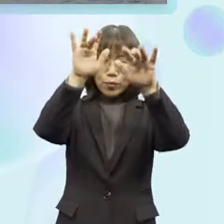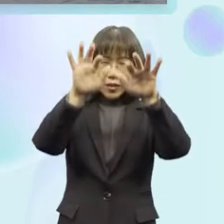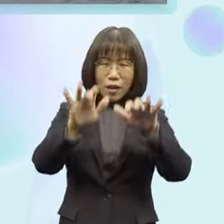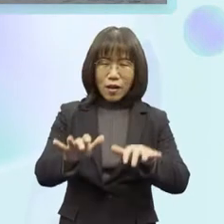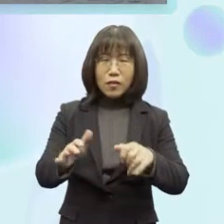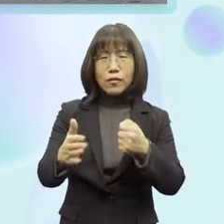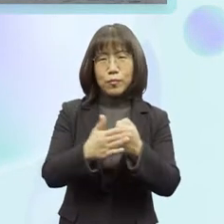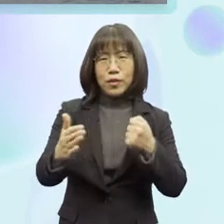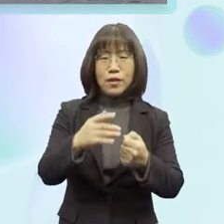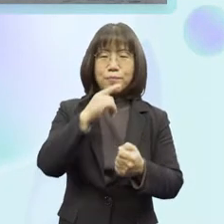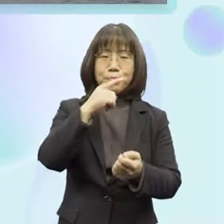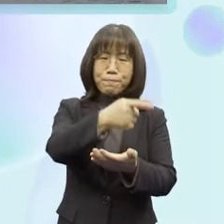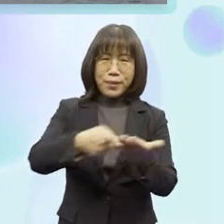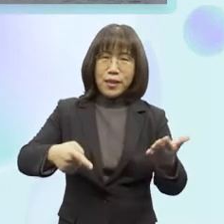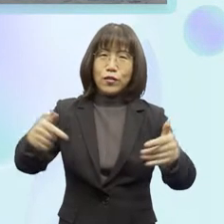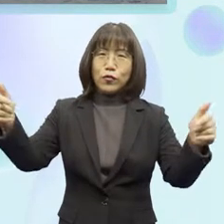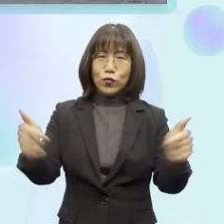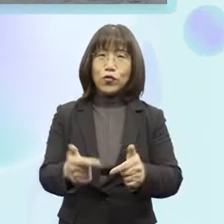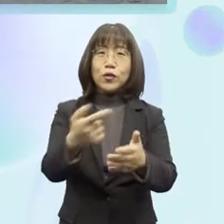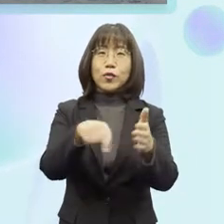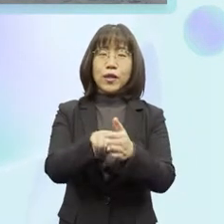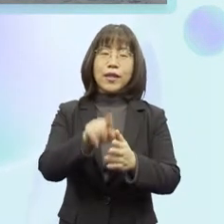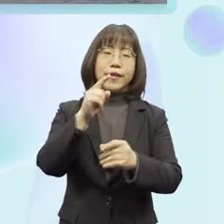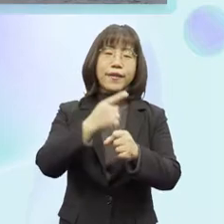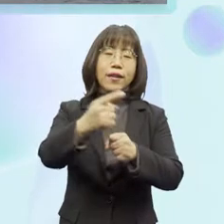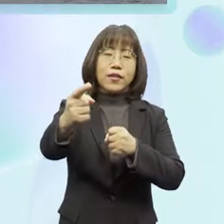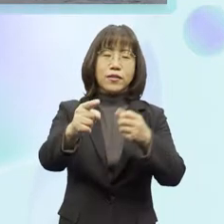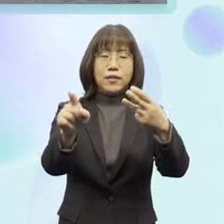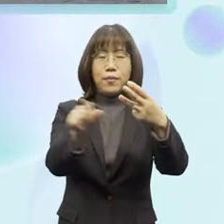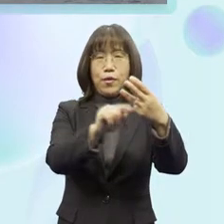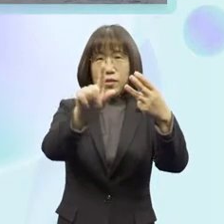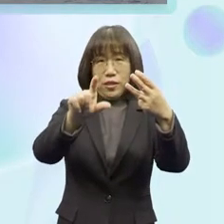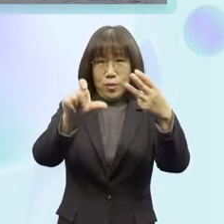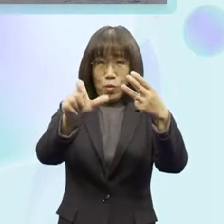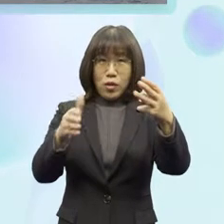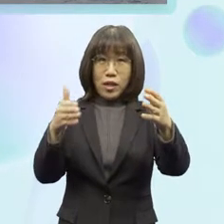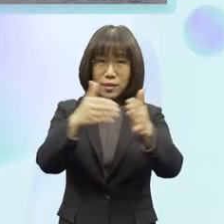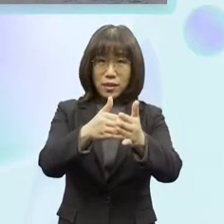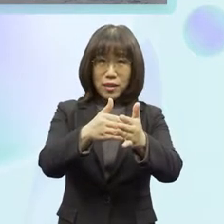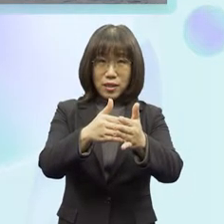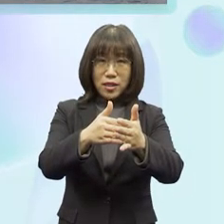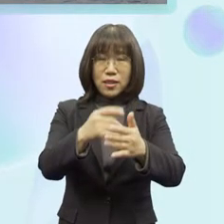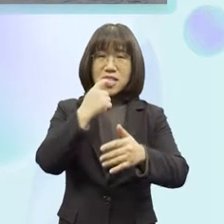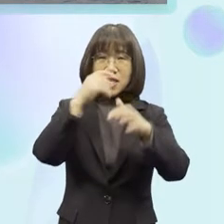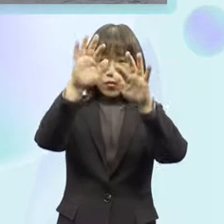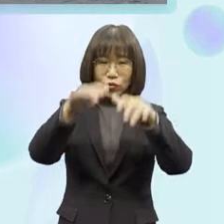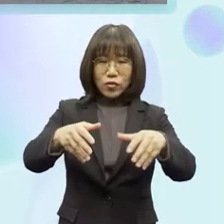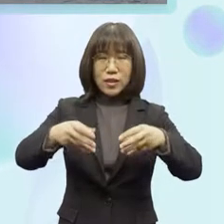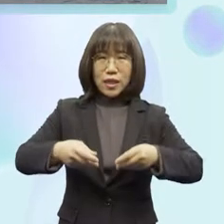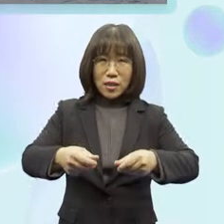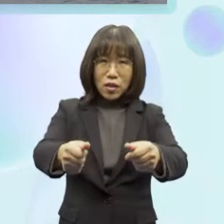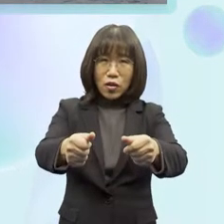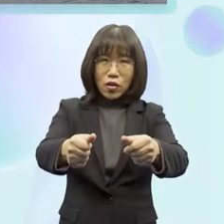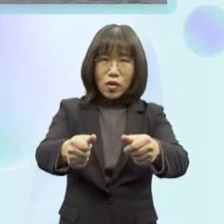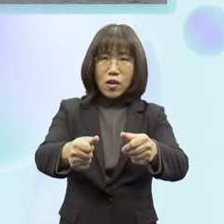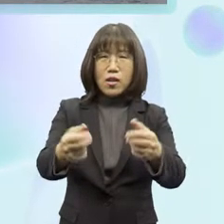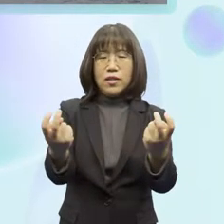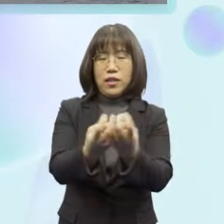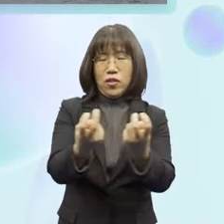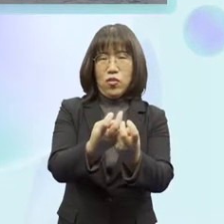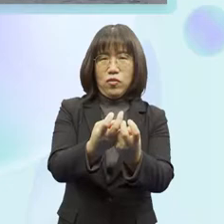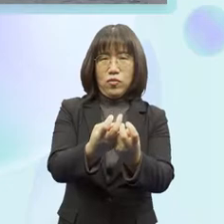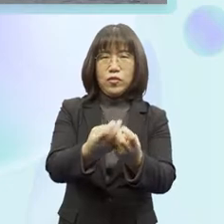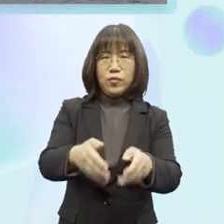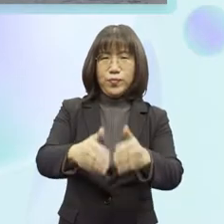인한 주민들의 피해를 줄이기 위해 내년 3월 15일까지 겨울철 제설 대책을 추진합니다. 구는